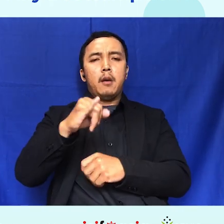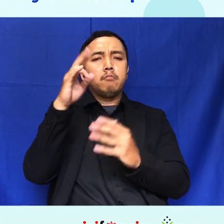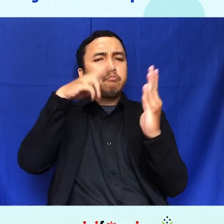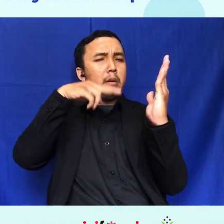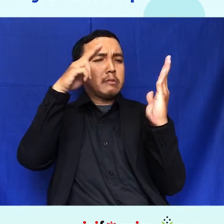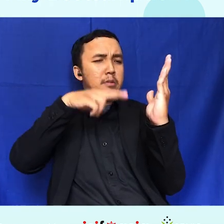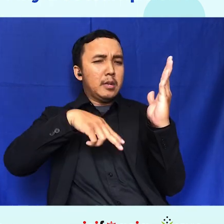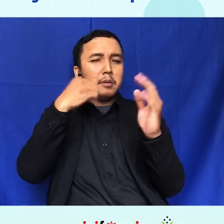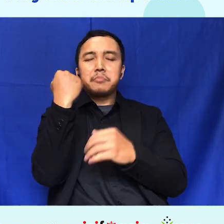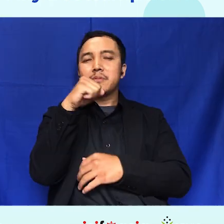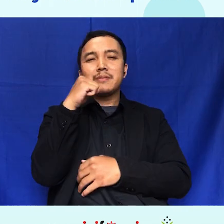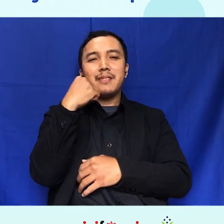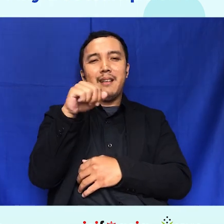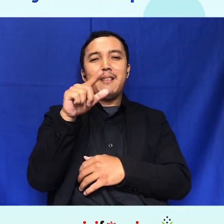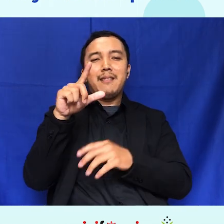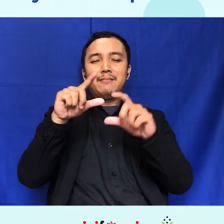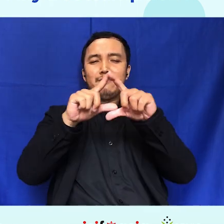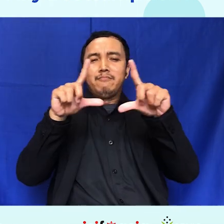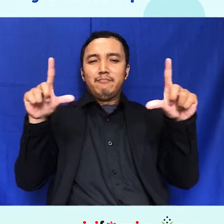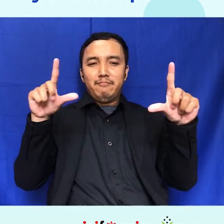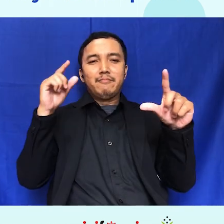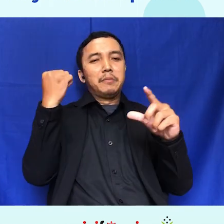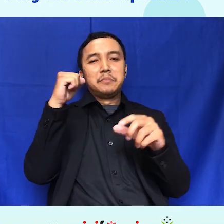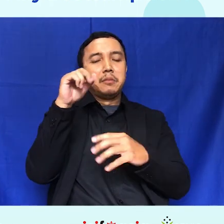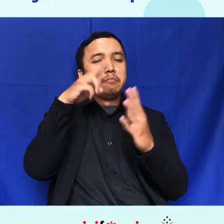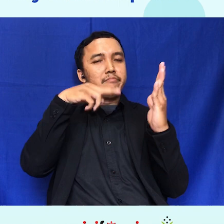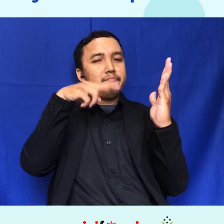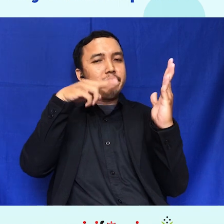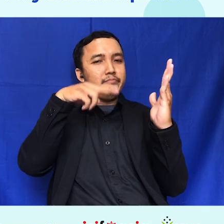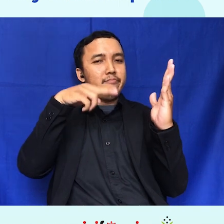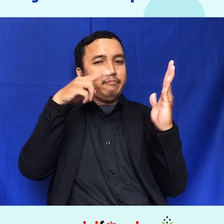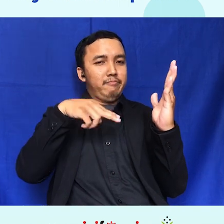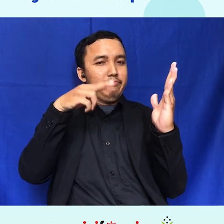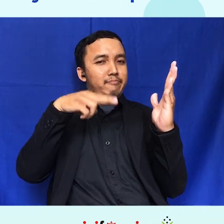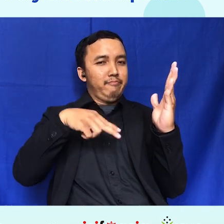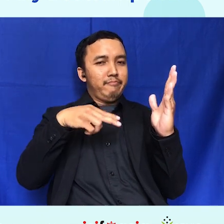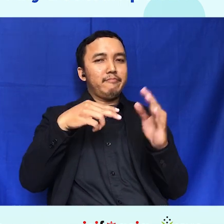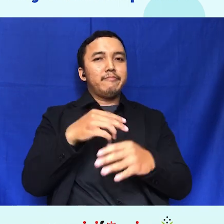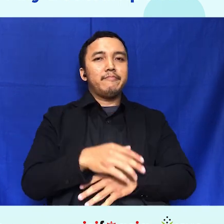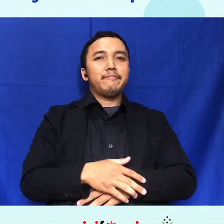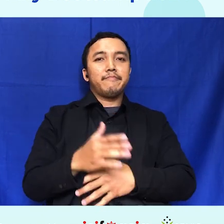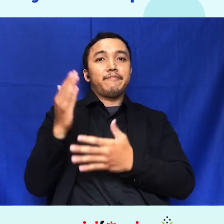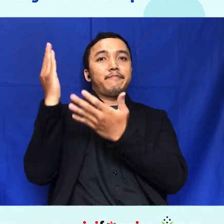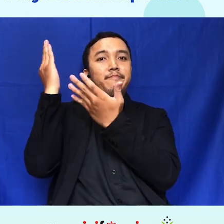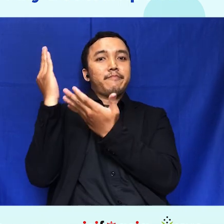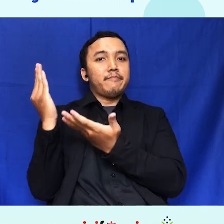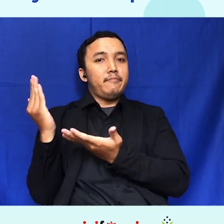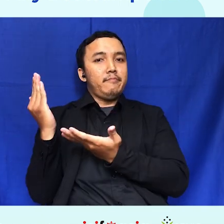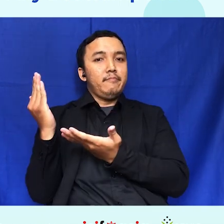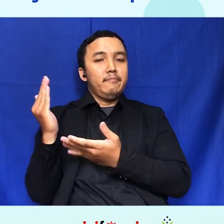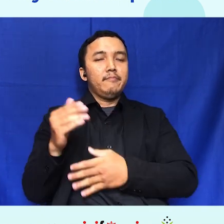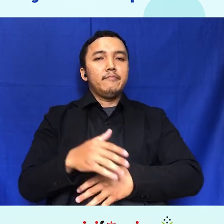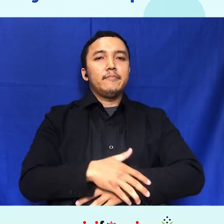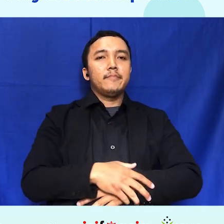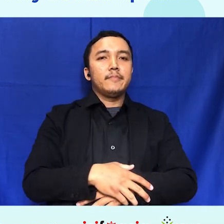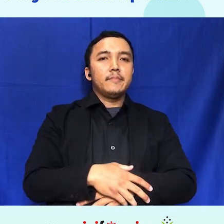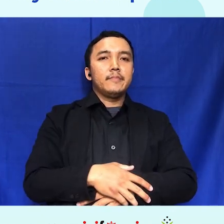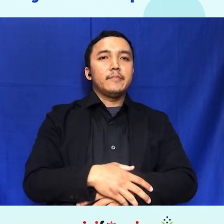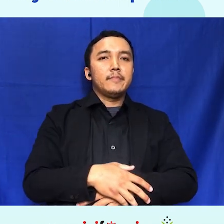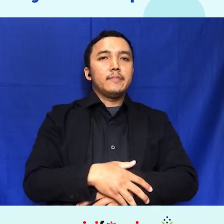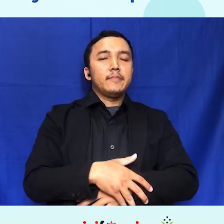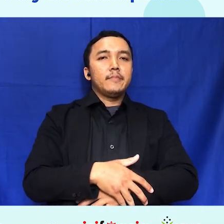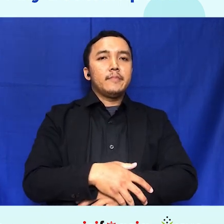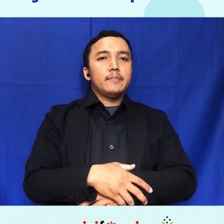statusnya oleh screen reader. Academy.com visited link. Kategori visited link. Kamu ingin menguasai.